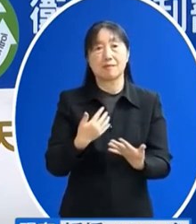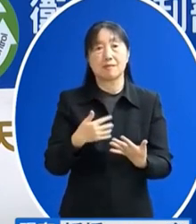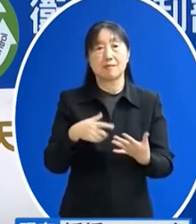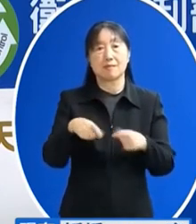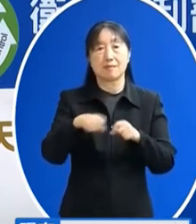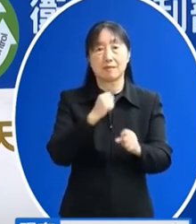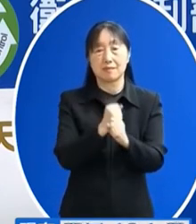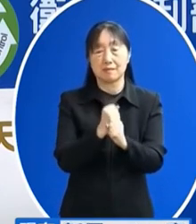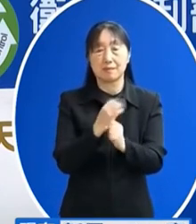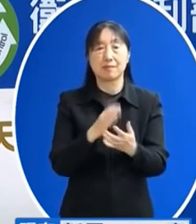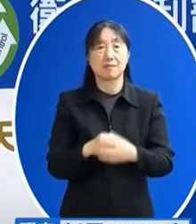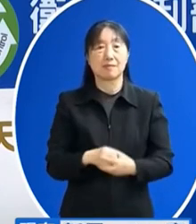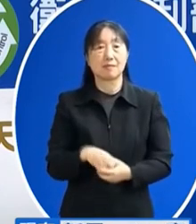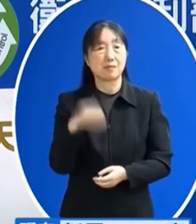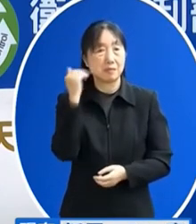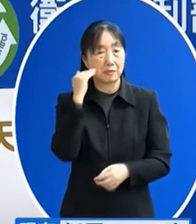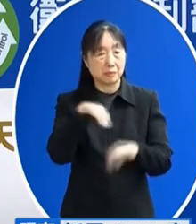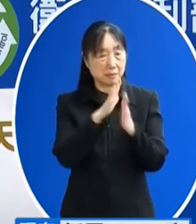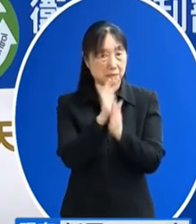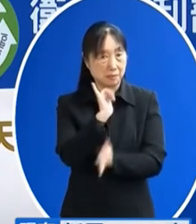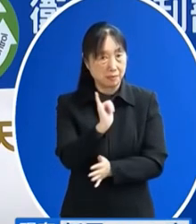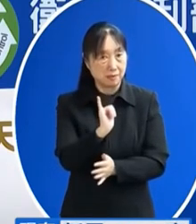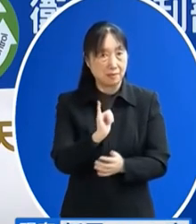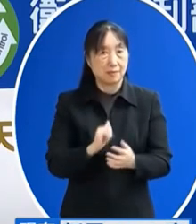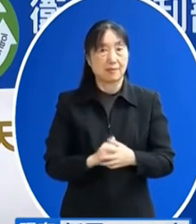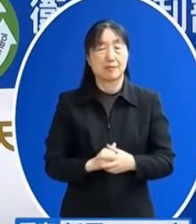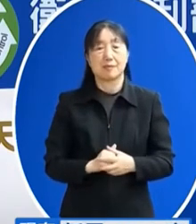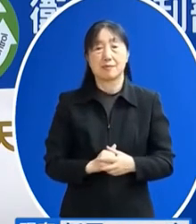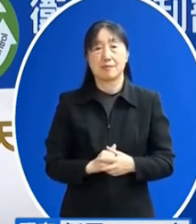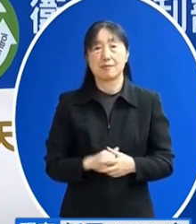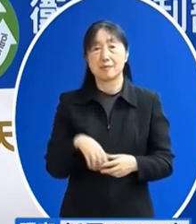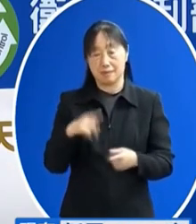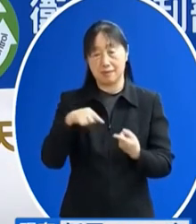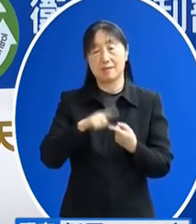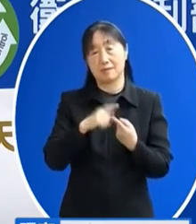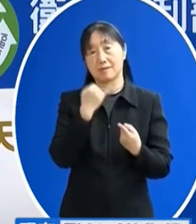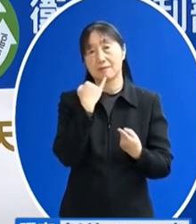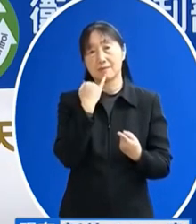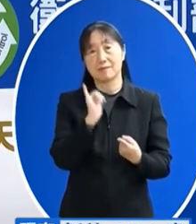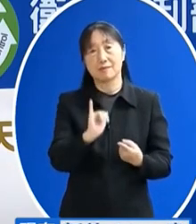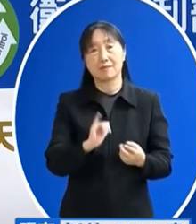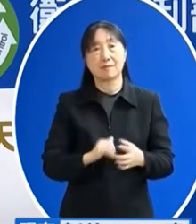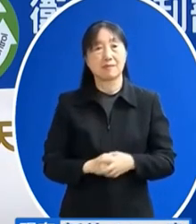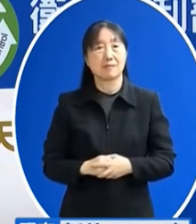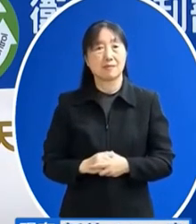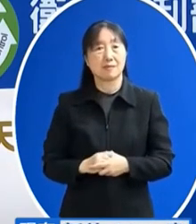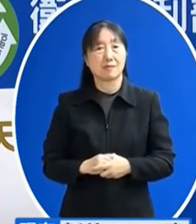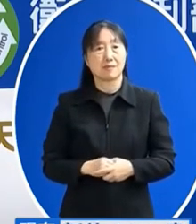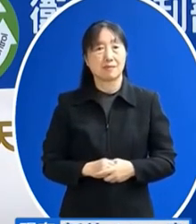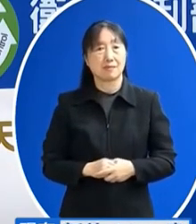来构想，那如果都能够很完整，好，那当然就往前走。